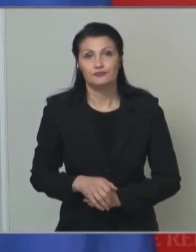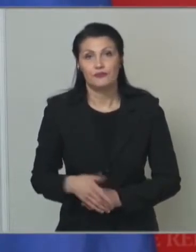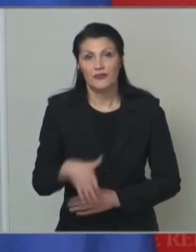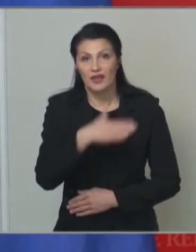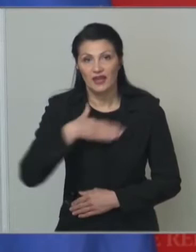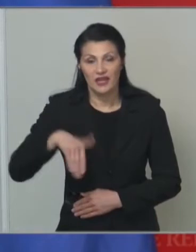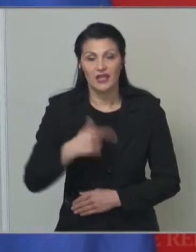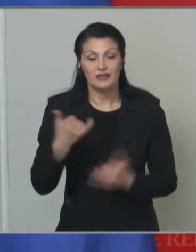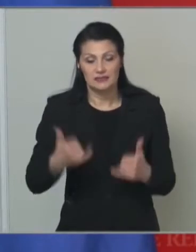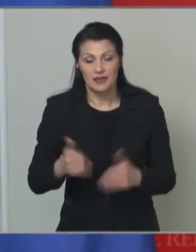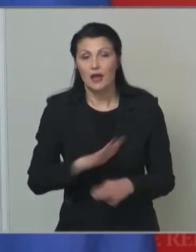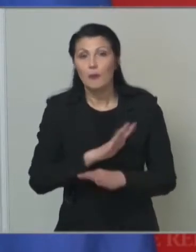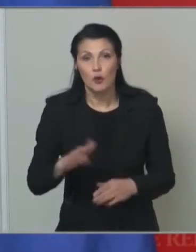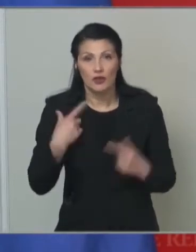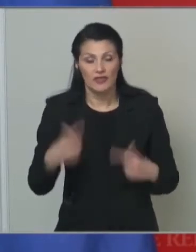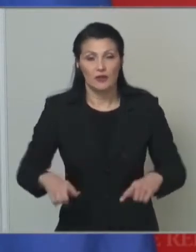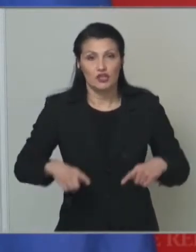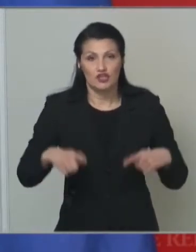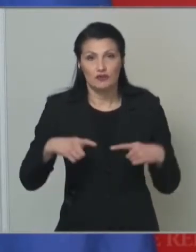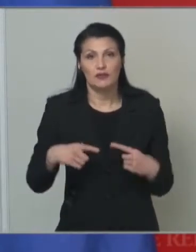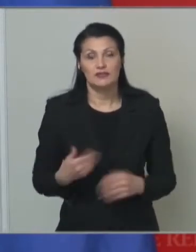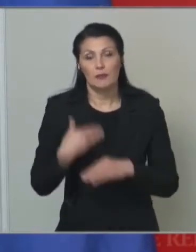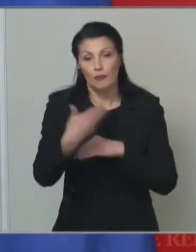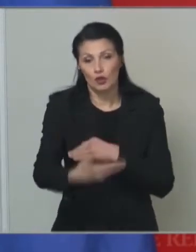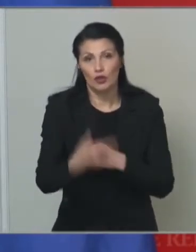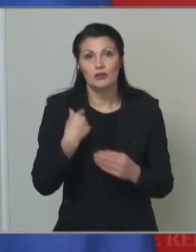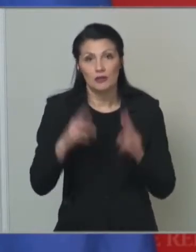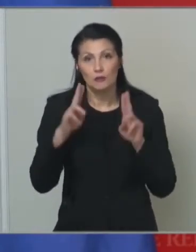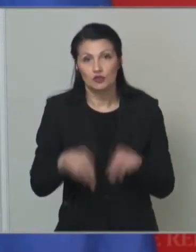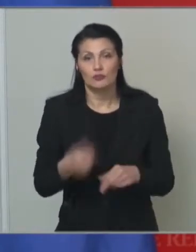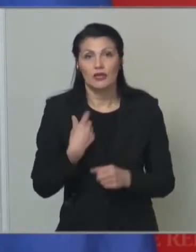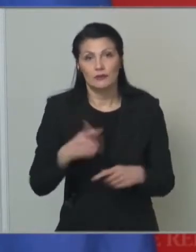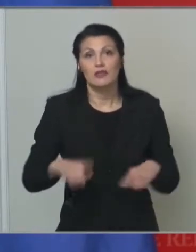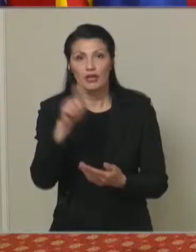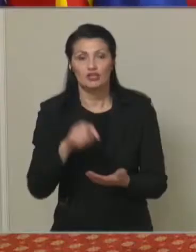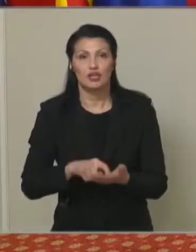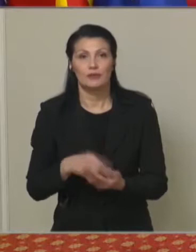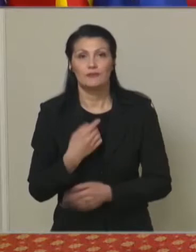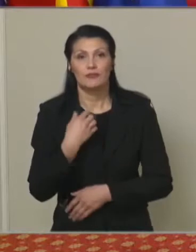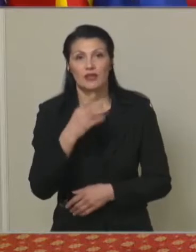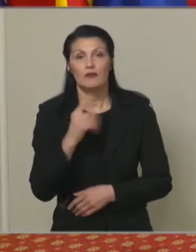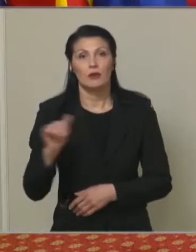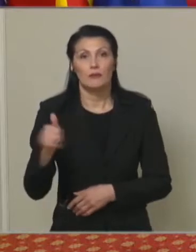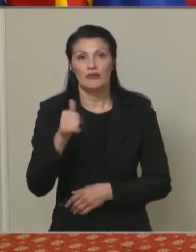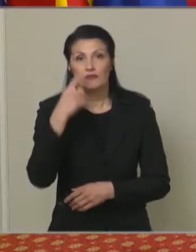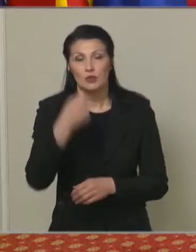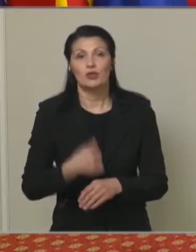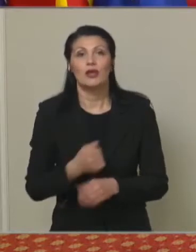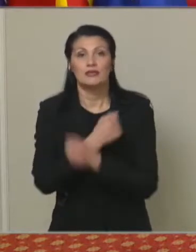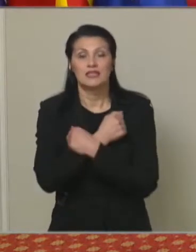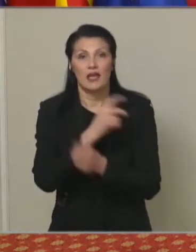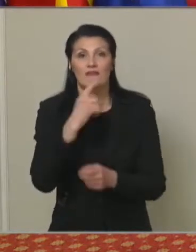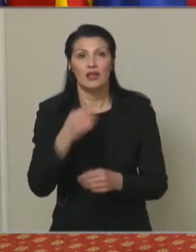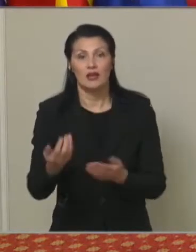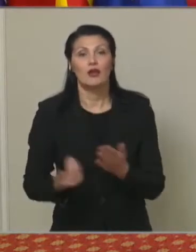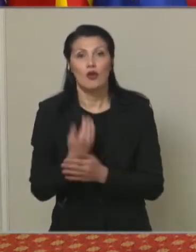Ние сега мора да преживееме, за потоа да можеме да живееме. Министерката за следната година најави дека